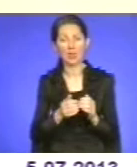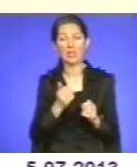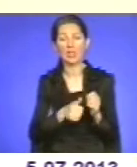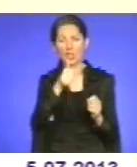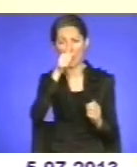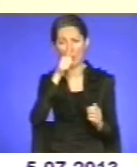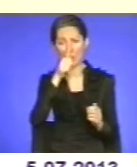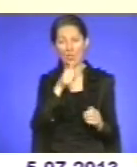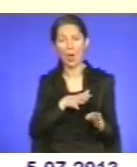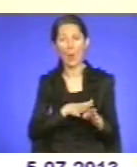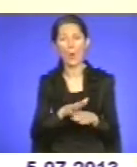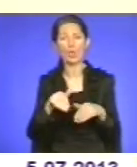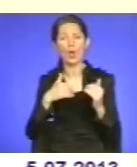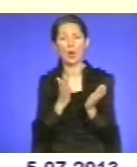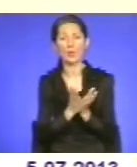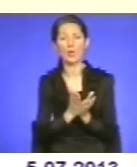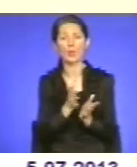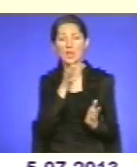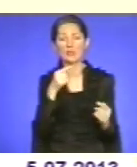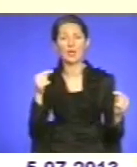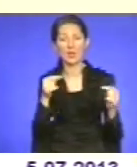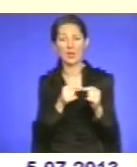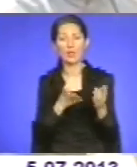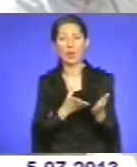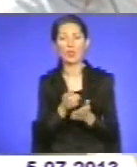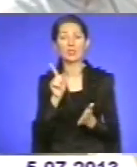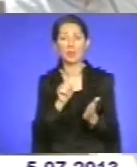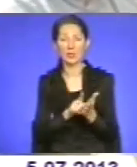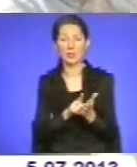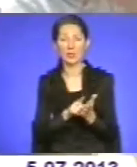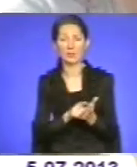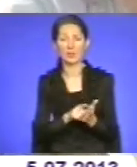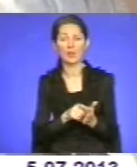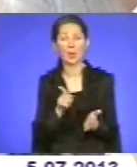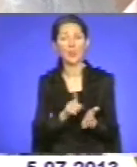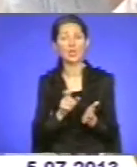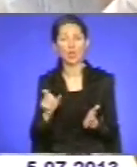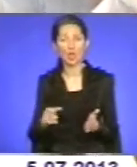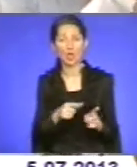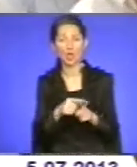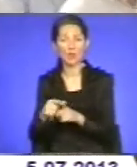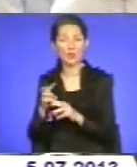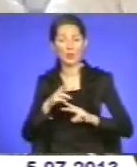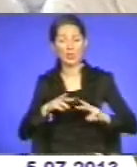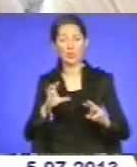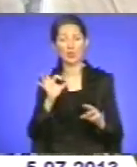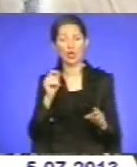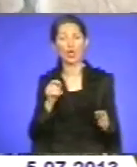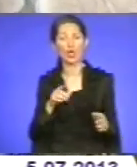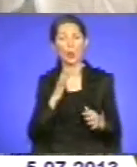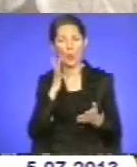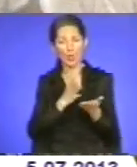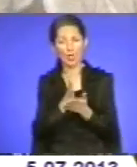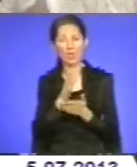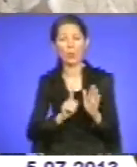ежемісячно і в повному об'ємі своєчасно платяться пенсії. Пенсіонерам, за словами міністра соціальної політики, незабаром почнуть